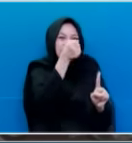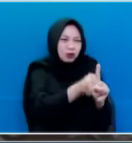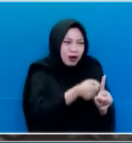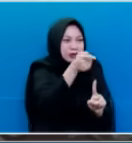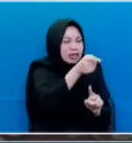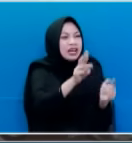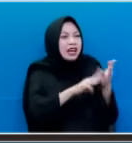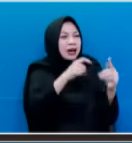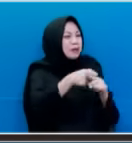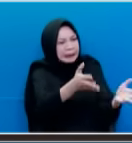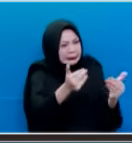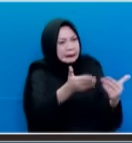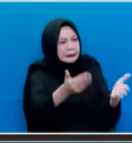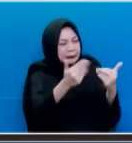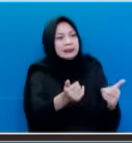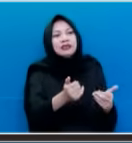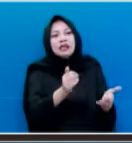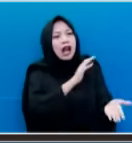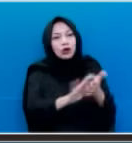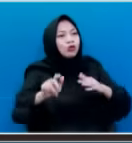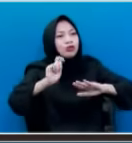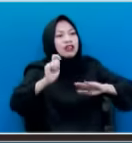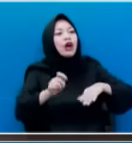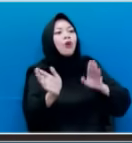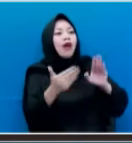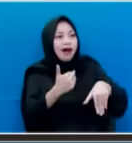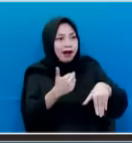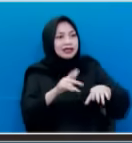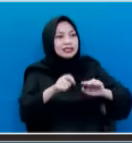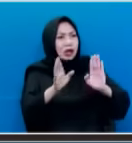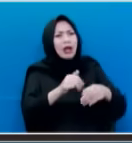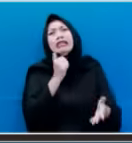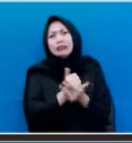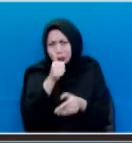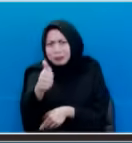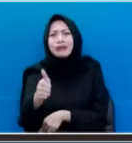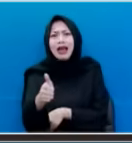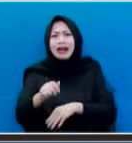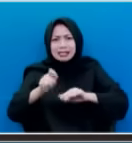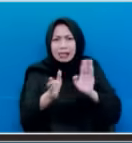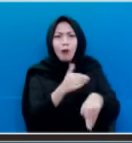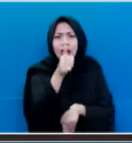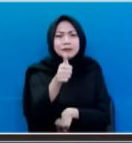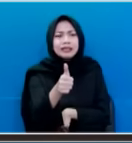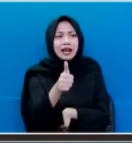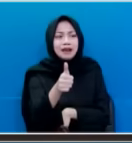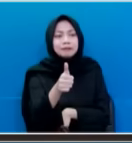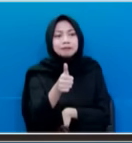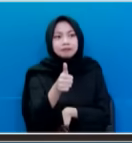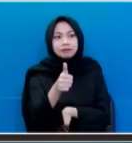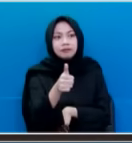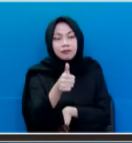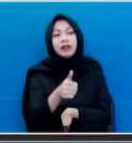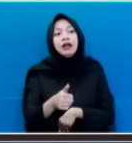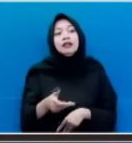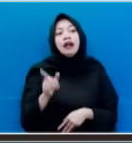segera mungkin kalau bisa Senin tuh langsung sidang dan memutus. Dan itu dimungkinkan Mbak dari aspek hukumnya. Karena ini